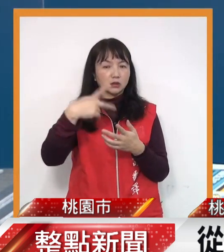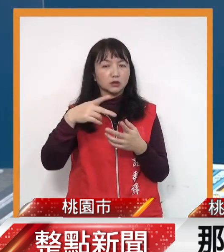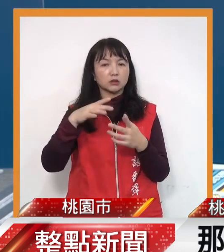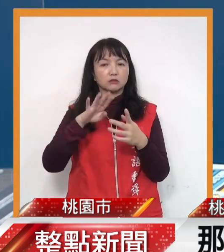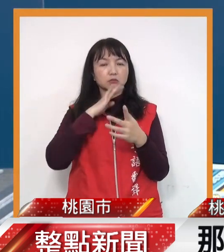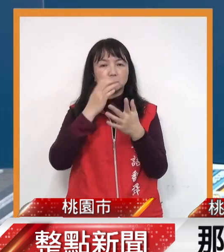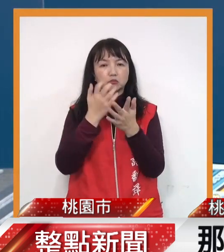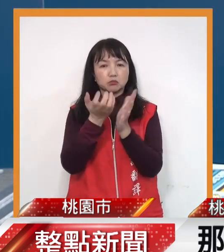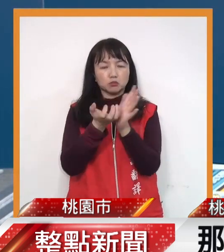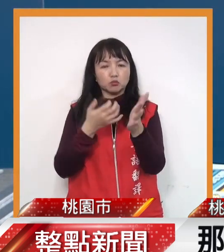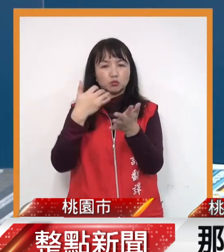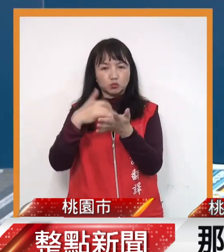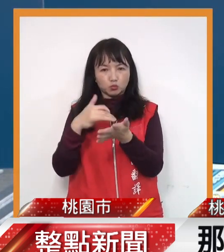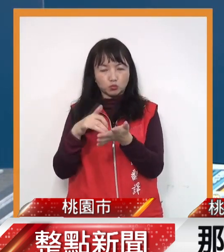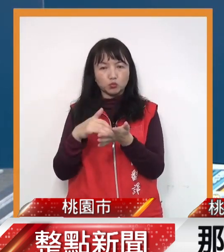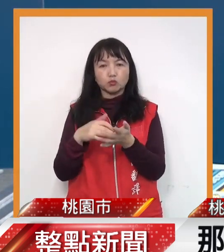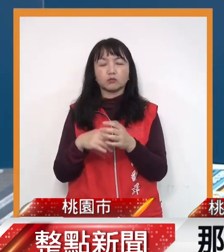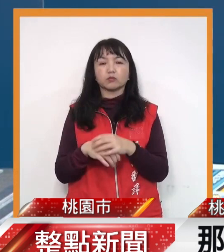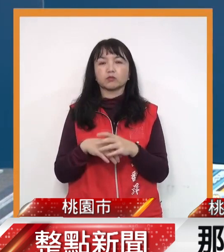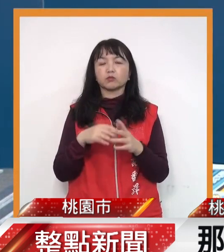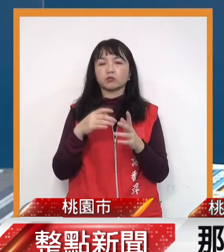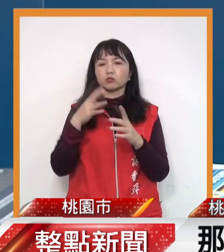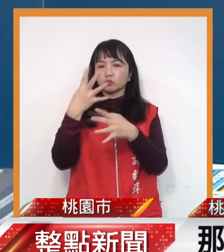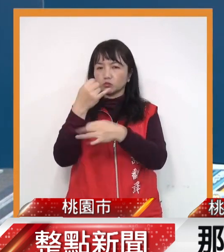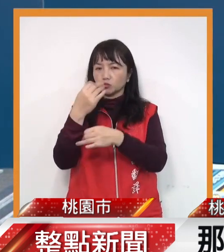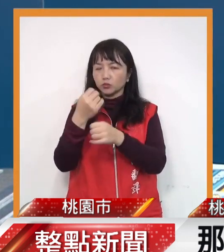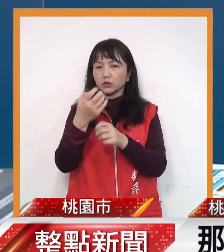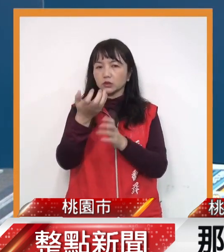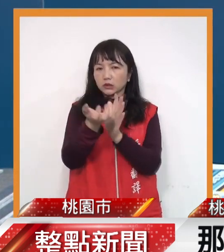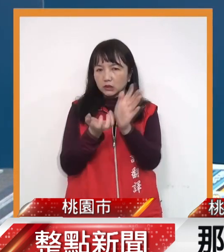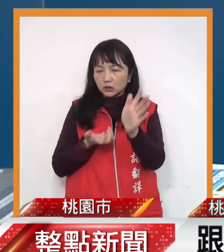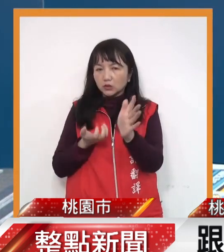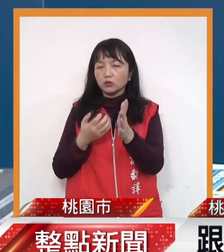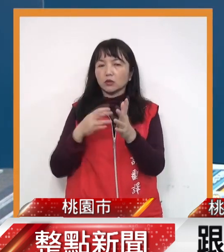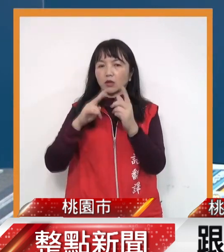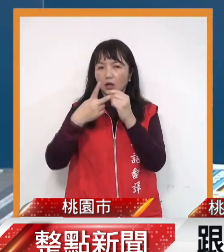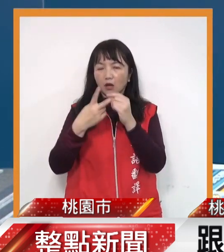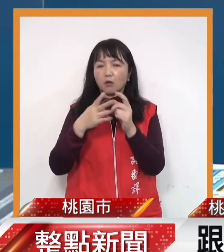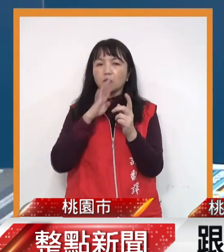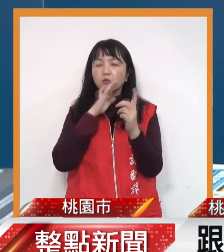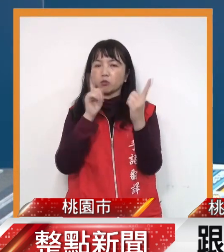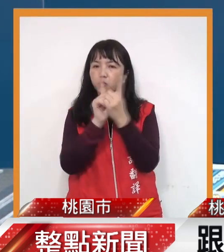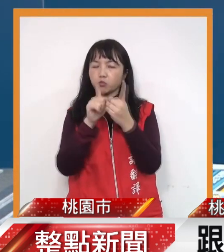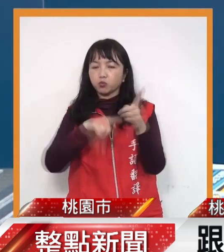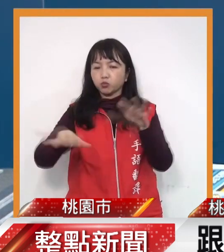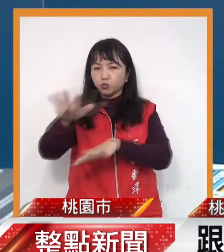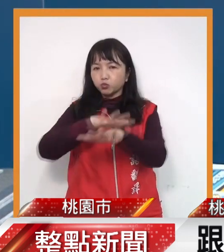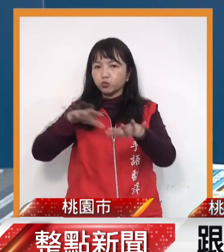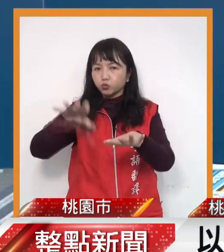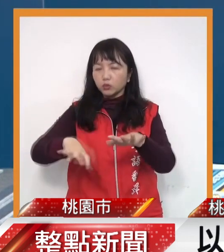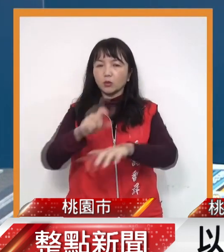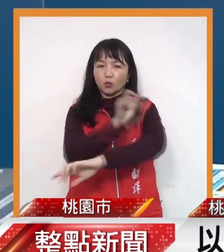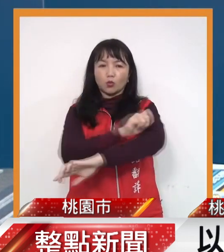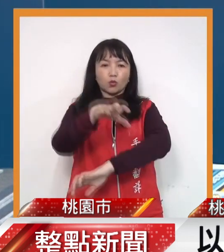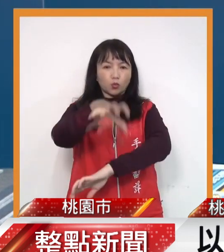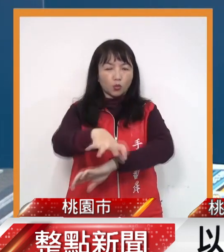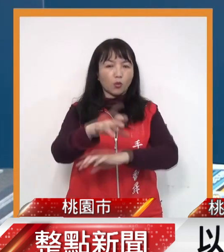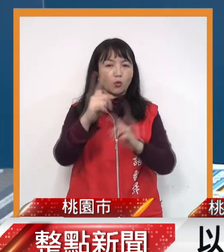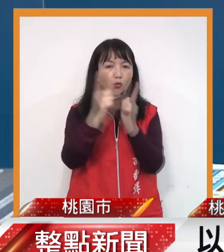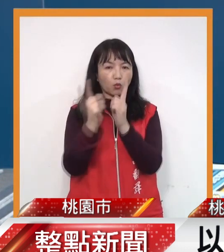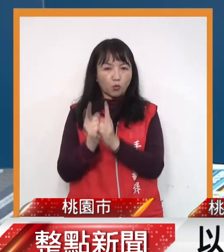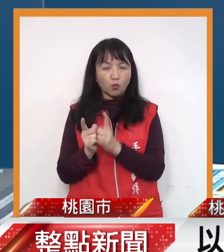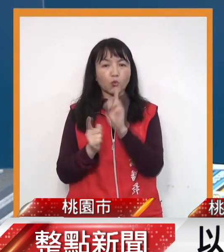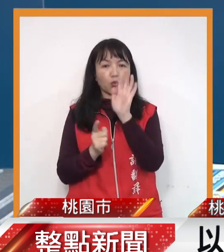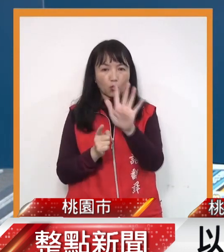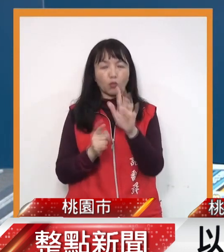往前哈、哦、往前推哈、哦、的日期会再往前推，然后跟他有在麻将间以及办公室有过